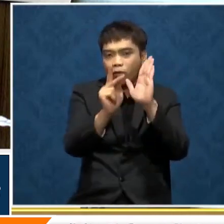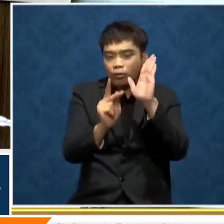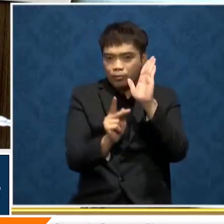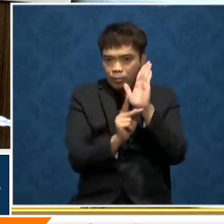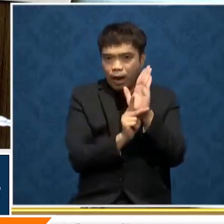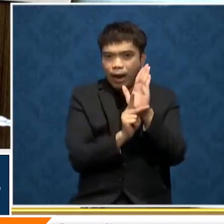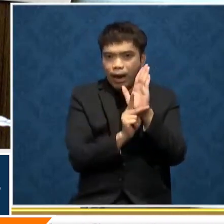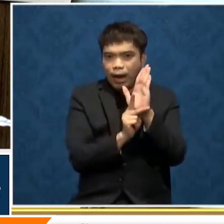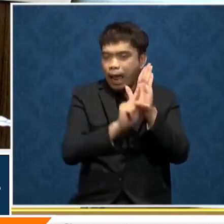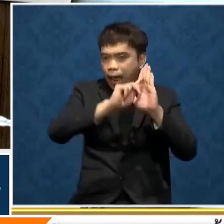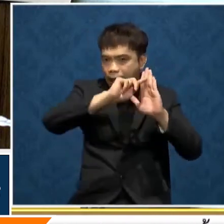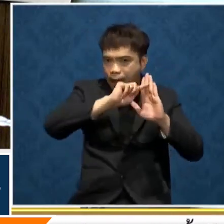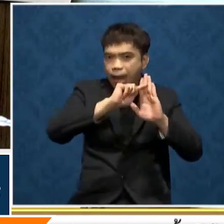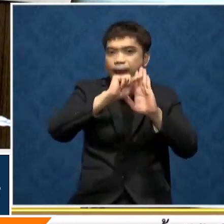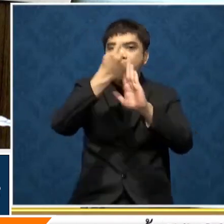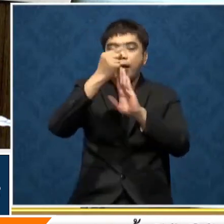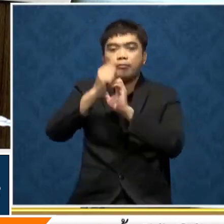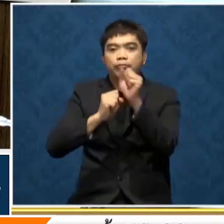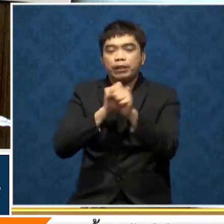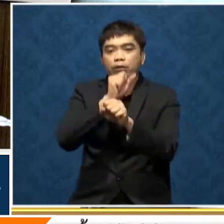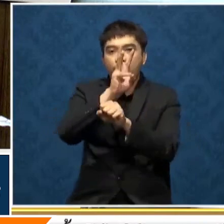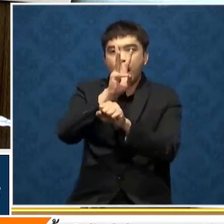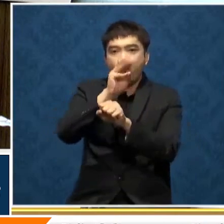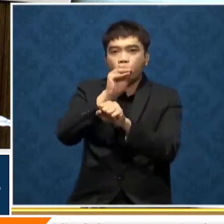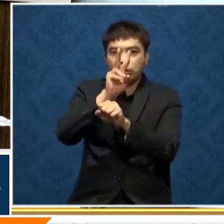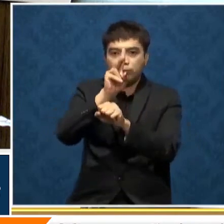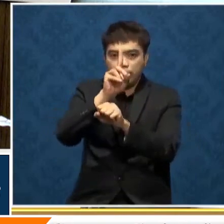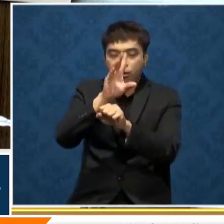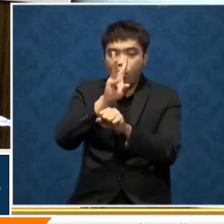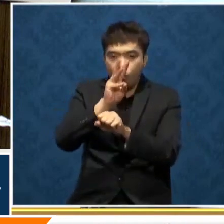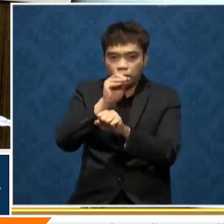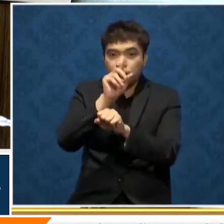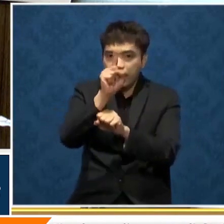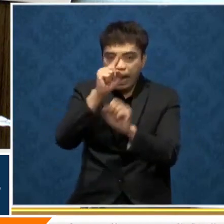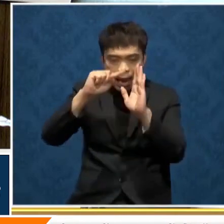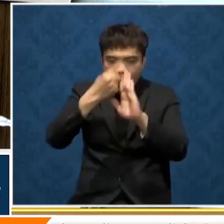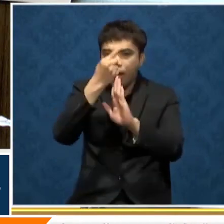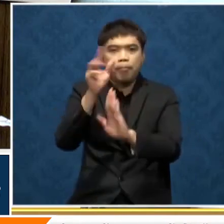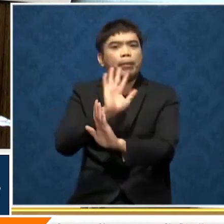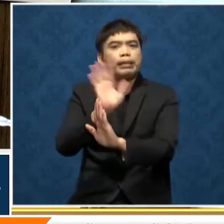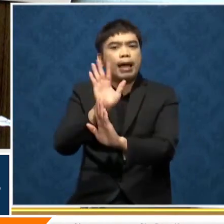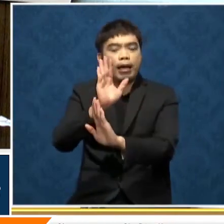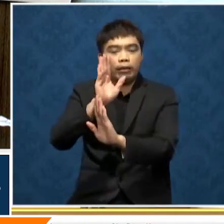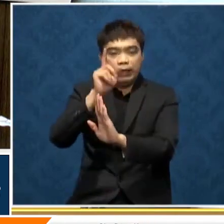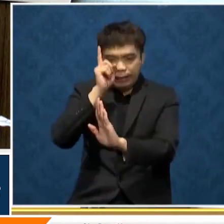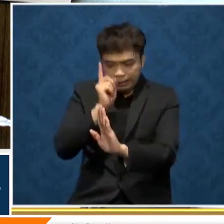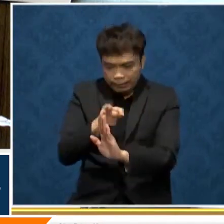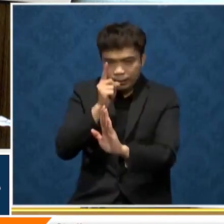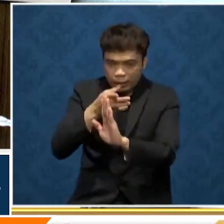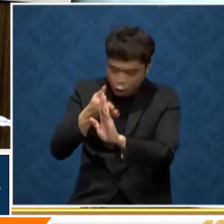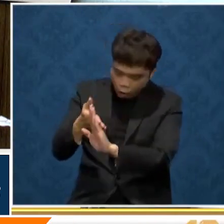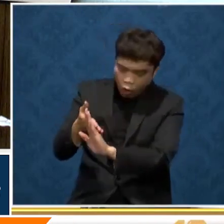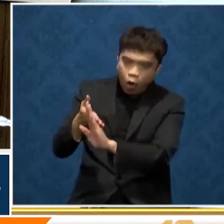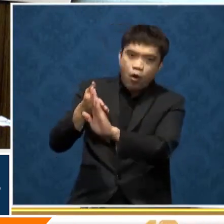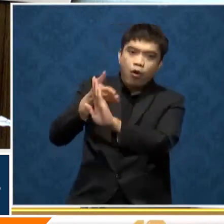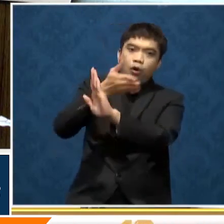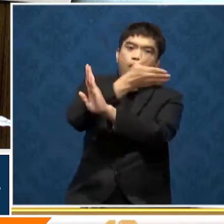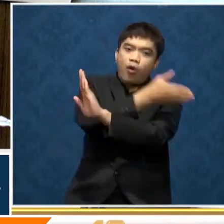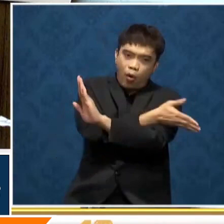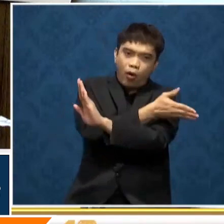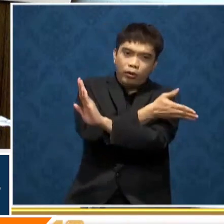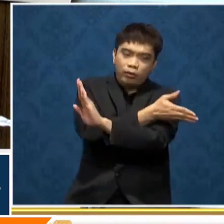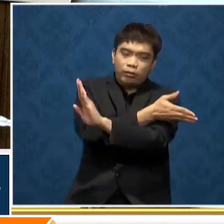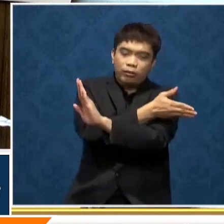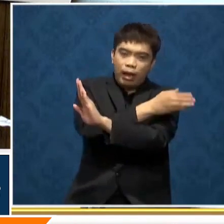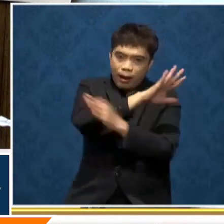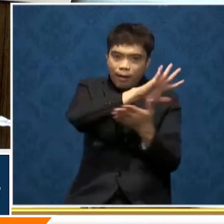เริ่มในปี 2561นี้นะครับจริงๆเนี่ยการปฏิรูปกฎหมายเนี่ยมีมาเรื่อยๆตั้งแต่